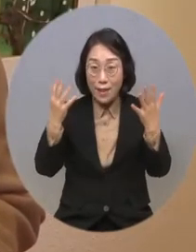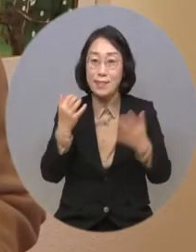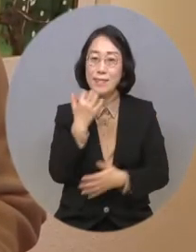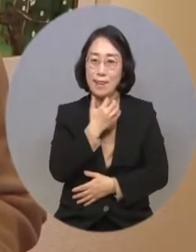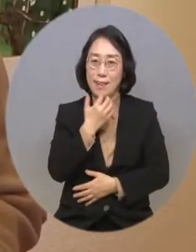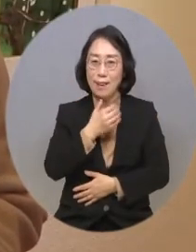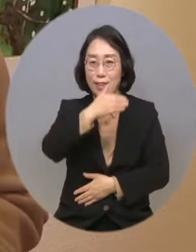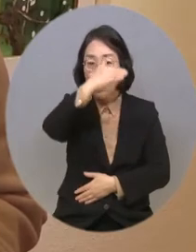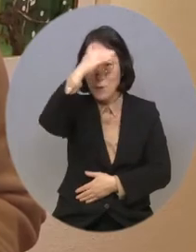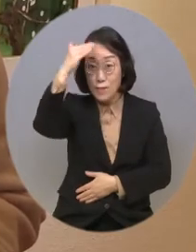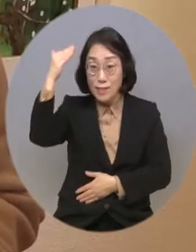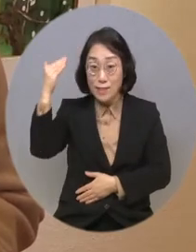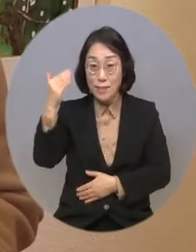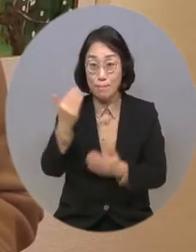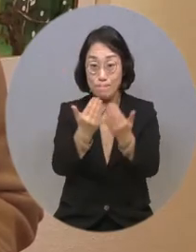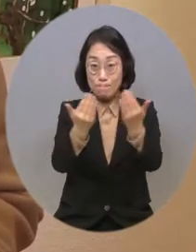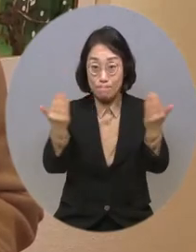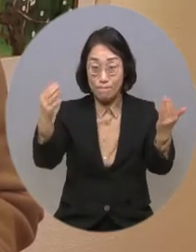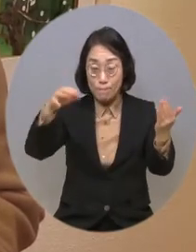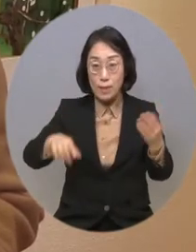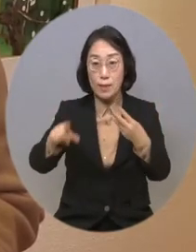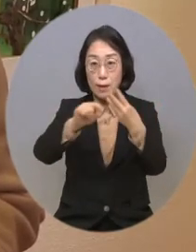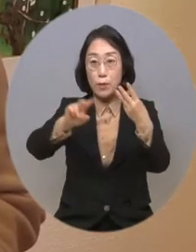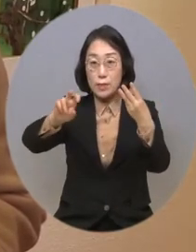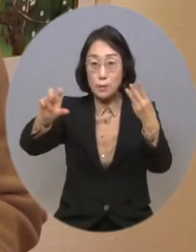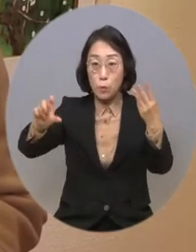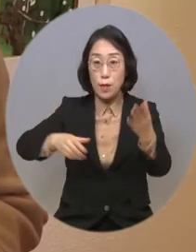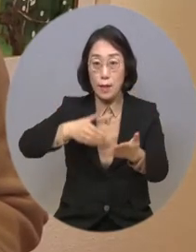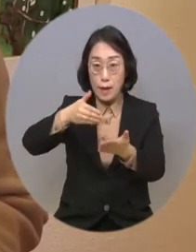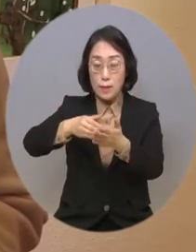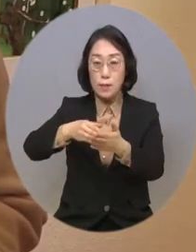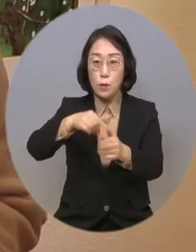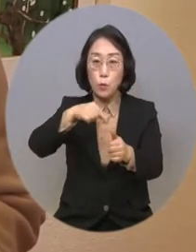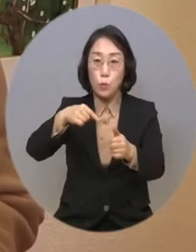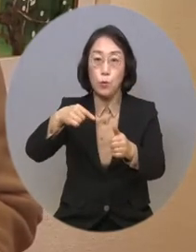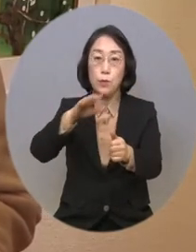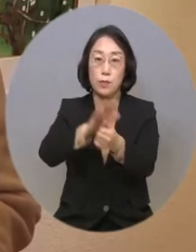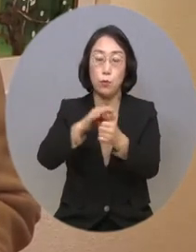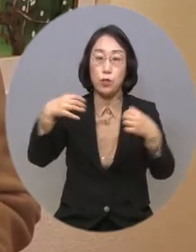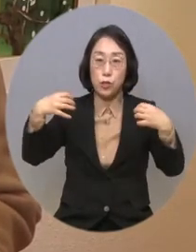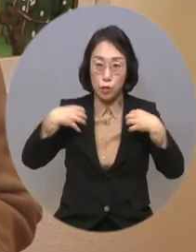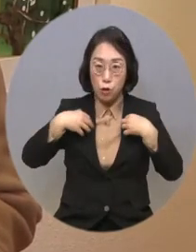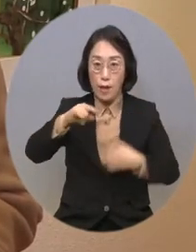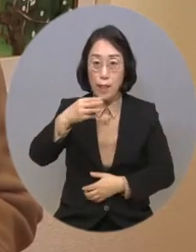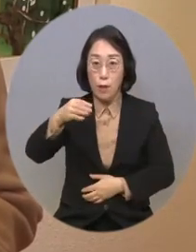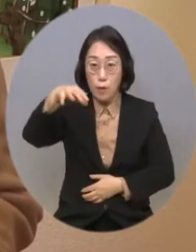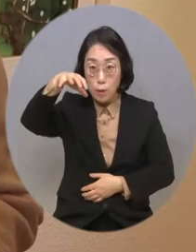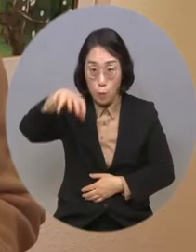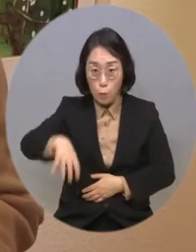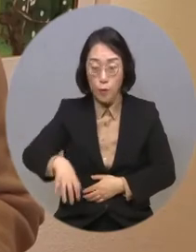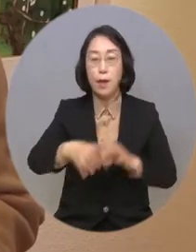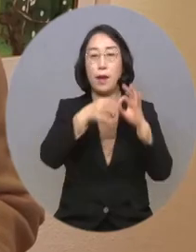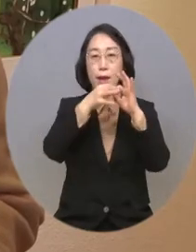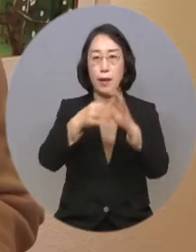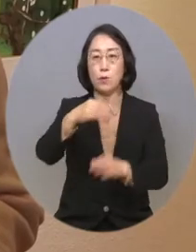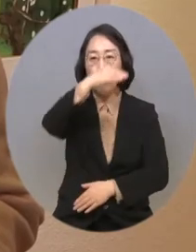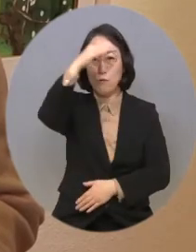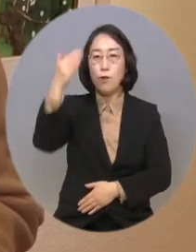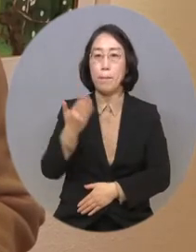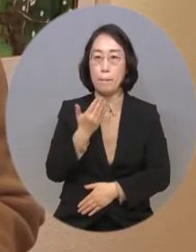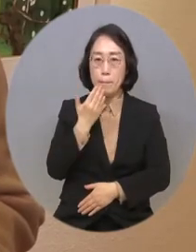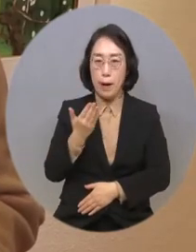이번 전시회는 3월 25일까지 순천교육지원청 갤러리청에서 계속됩니다. 복지TV